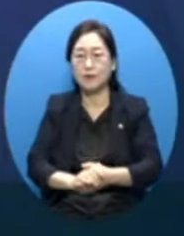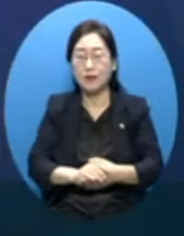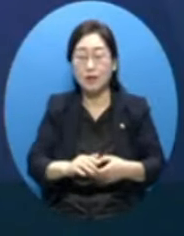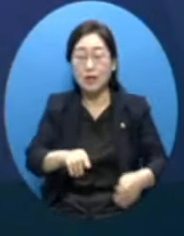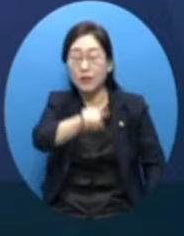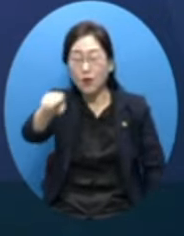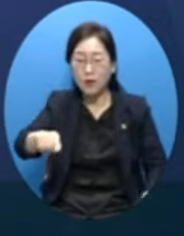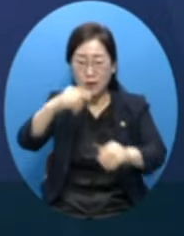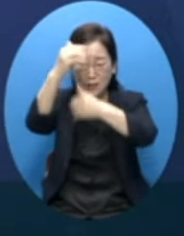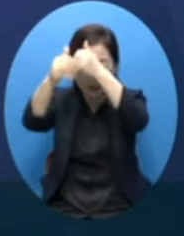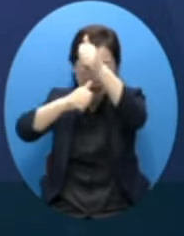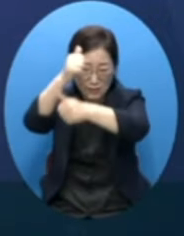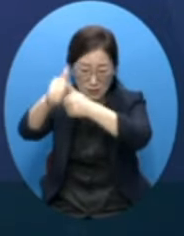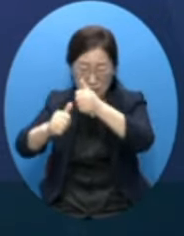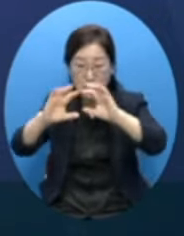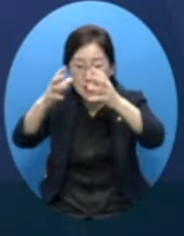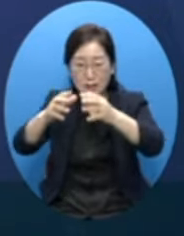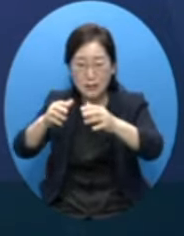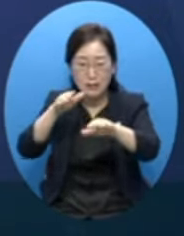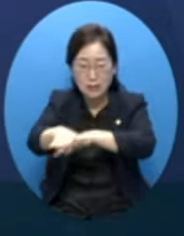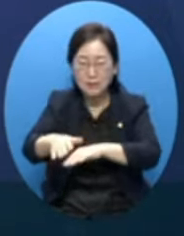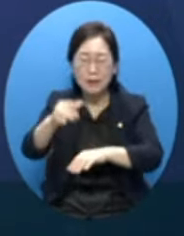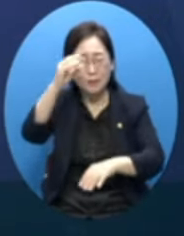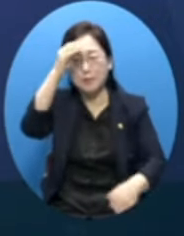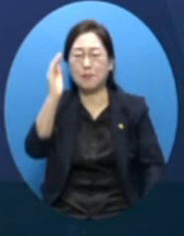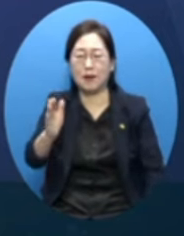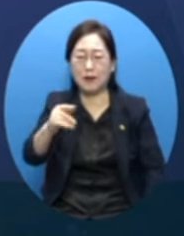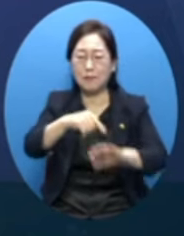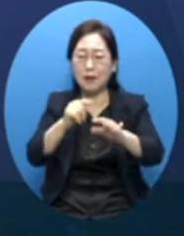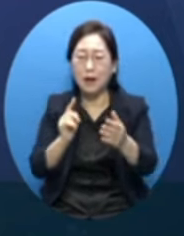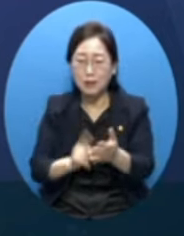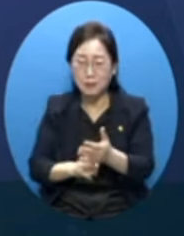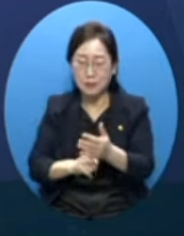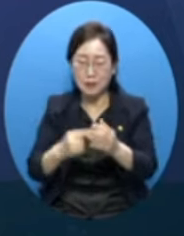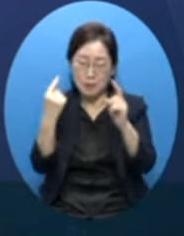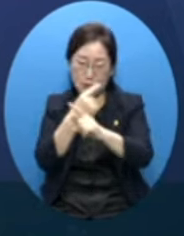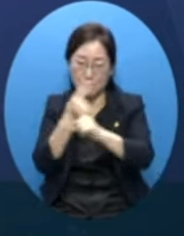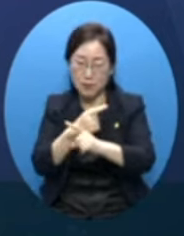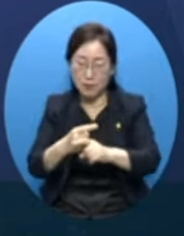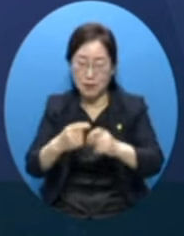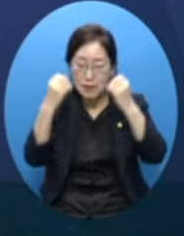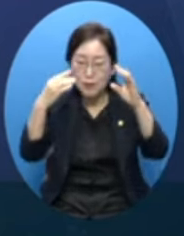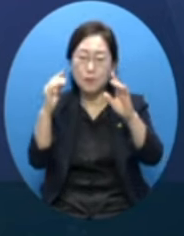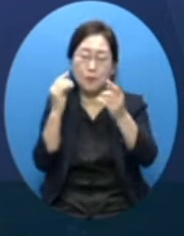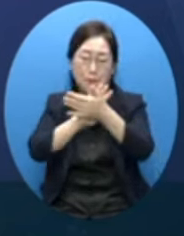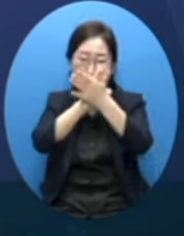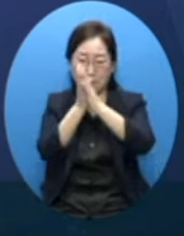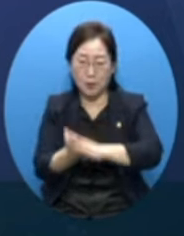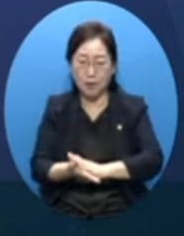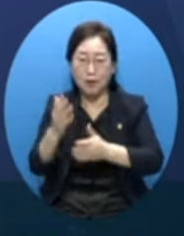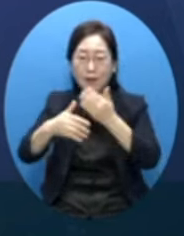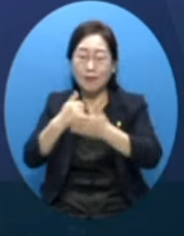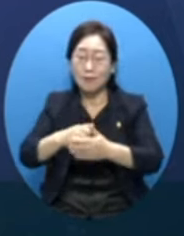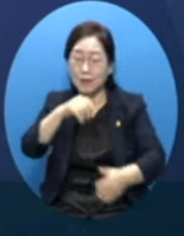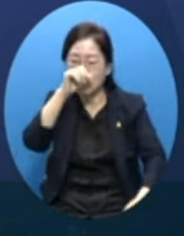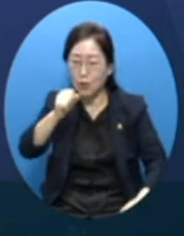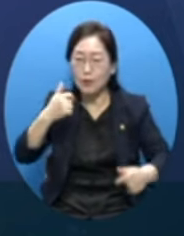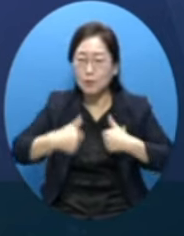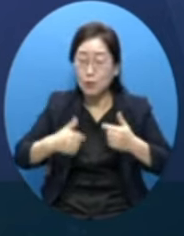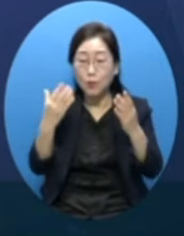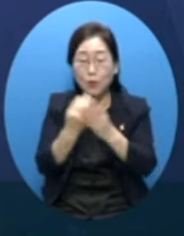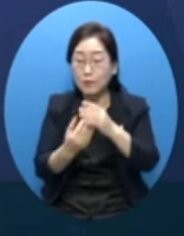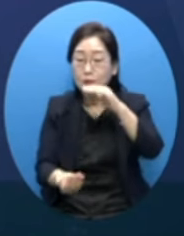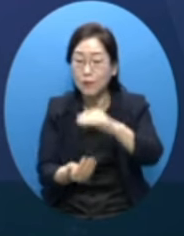세대를 본받지 말고 오직 마음을 새롭게 함으로 변화를 받아 하나님의 선하시고 기뻐하시고 온전한 뜻이